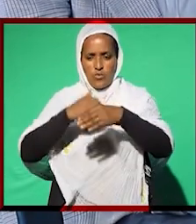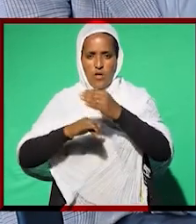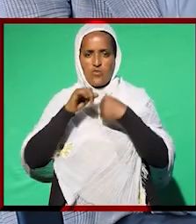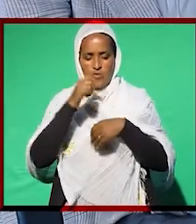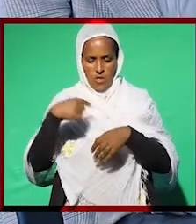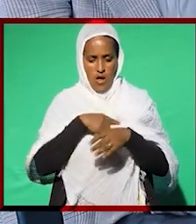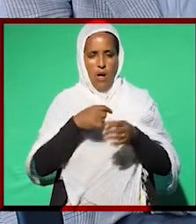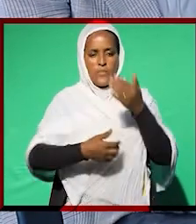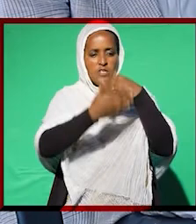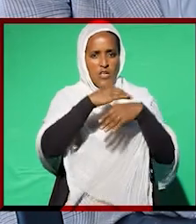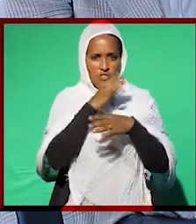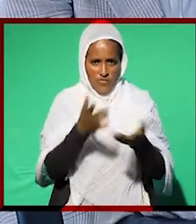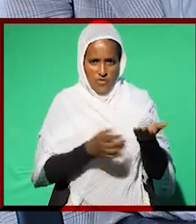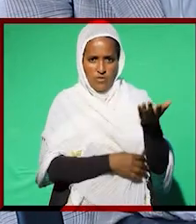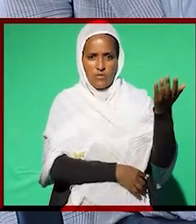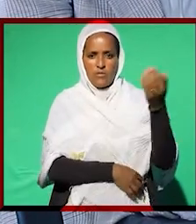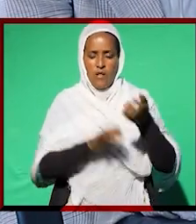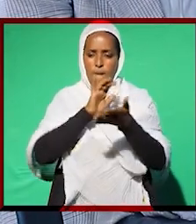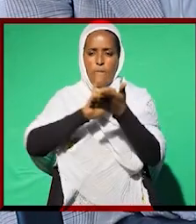ሰውነታቸው እንዳይከልሉ እኛም እንዳንከልል